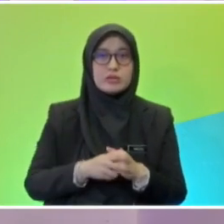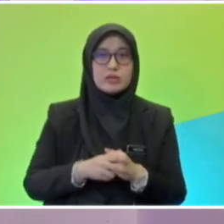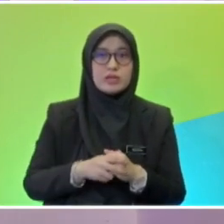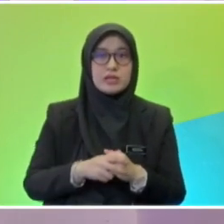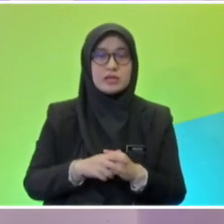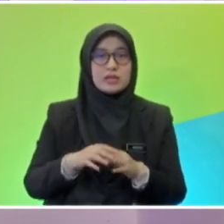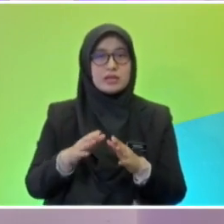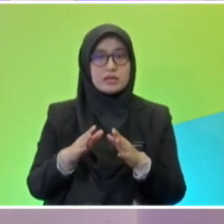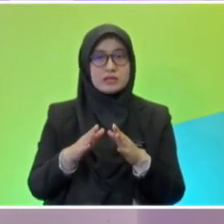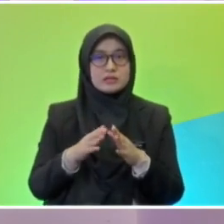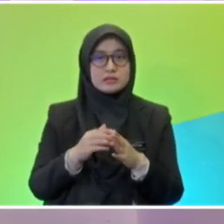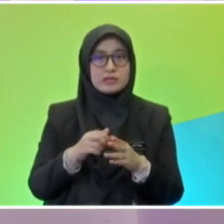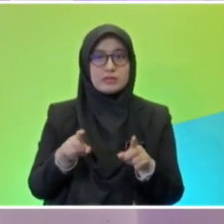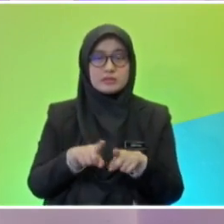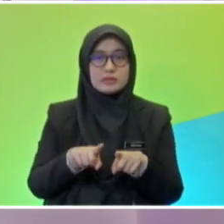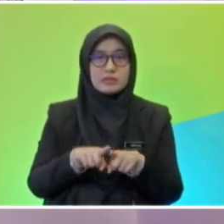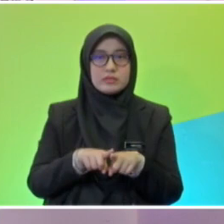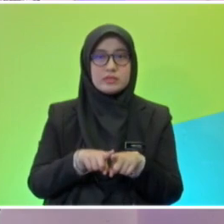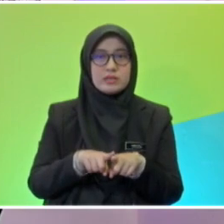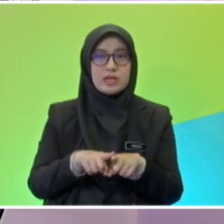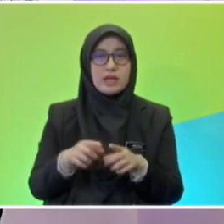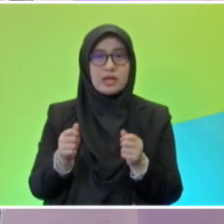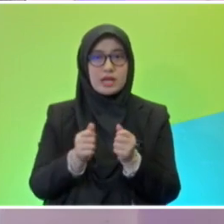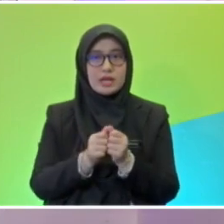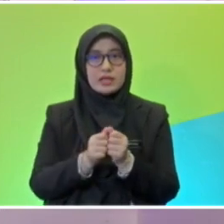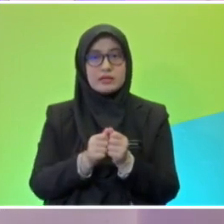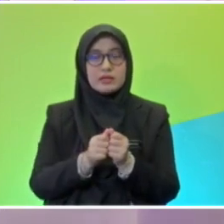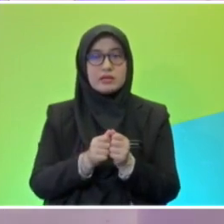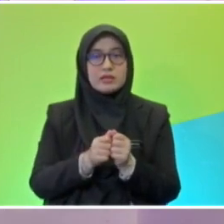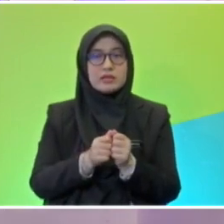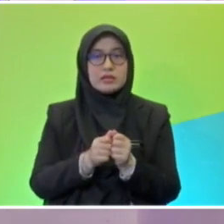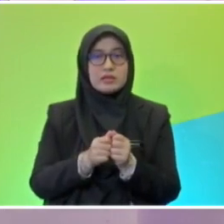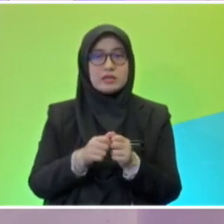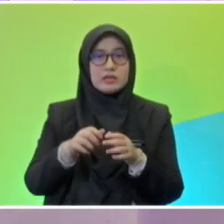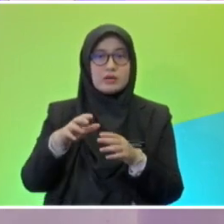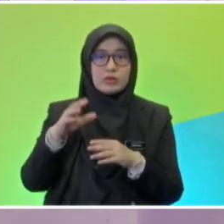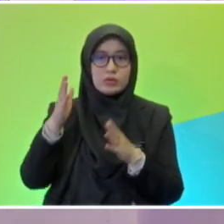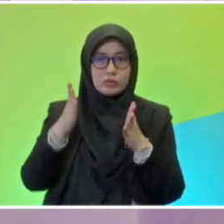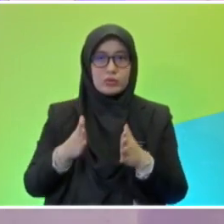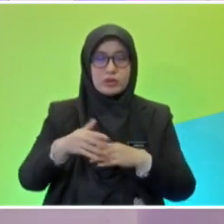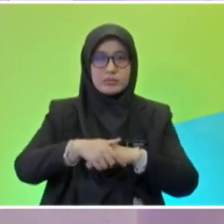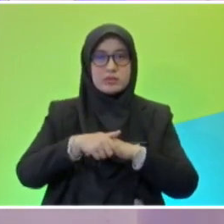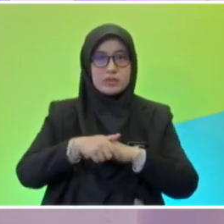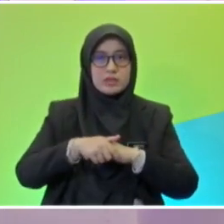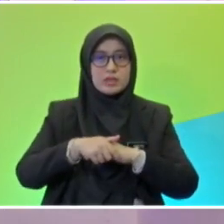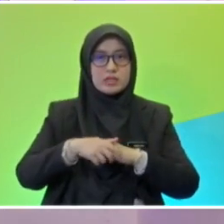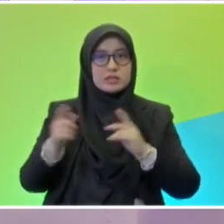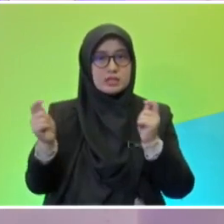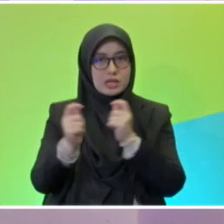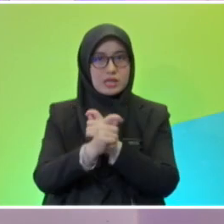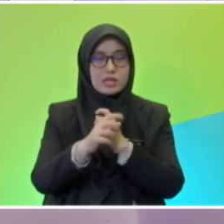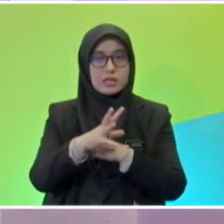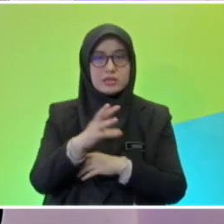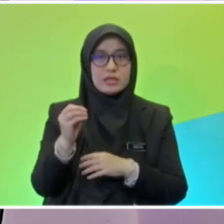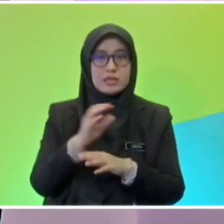untuk membawa pemberontakan dijatuhkan hukuman bagaimana dia menyerang balas baik kita pergi kepada kekuatan